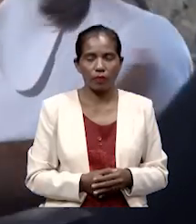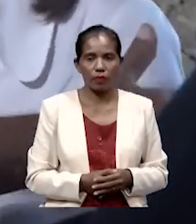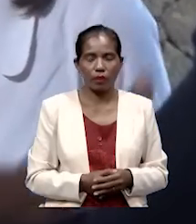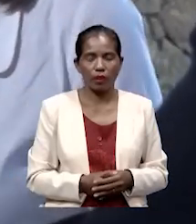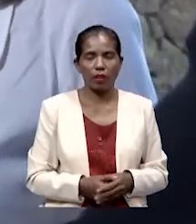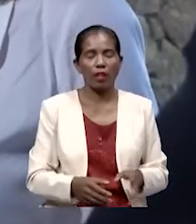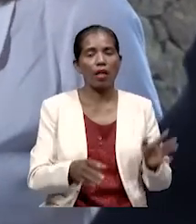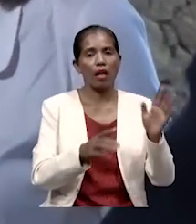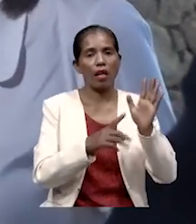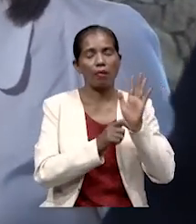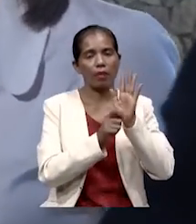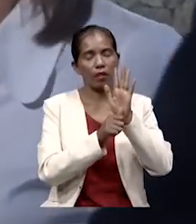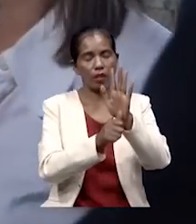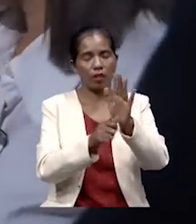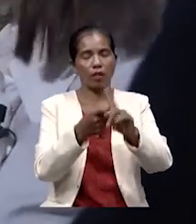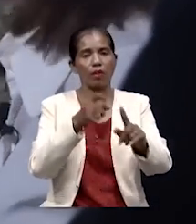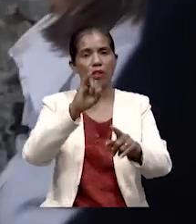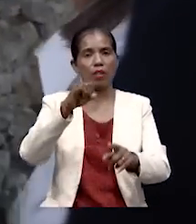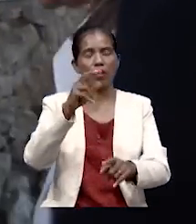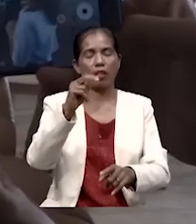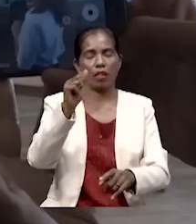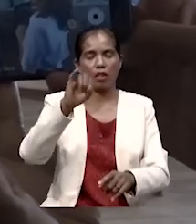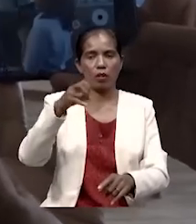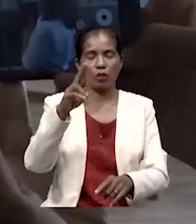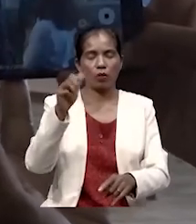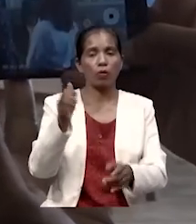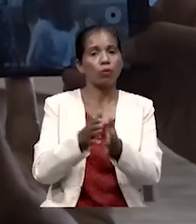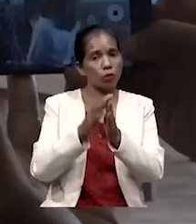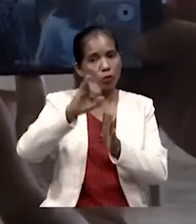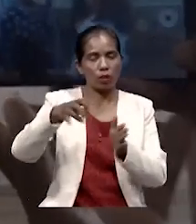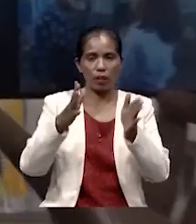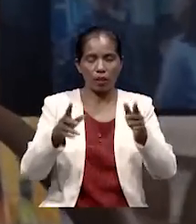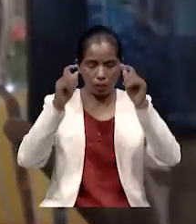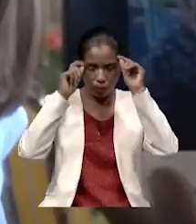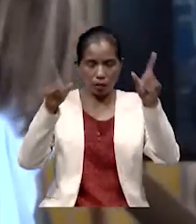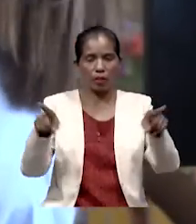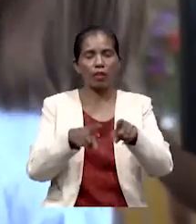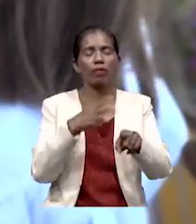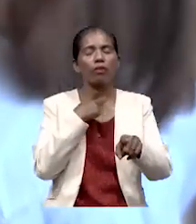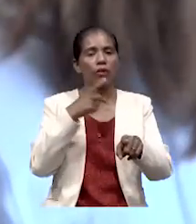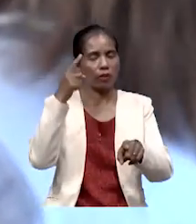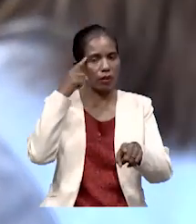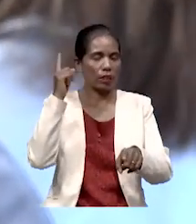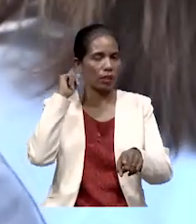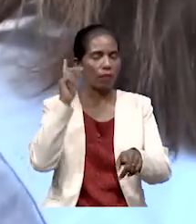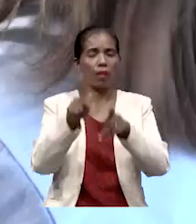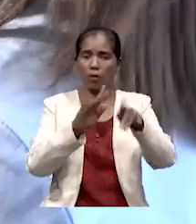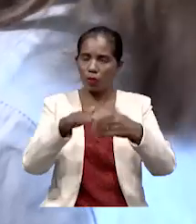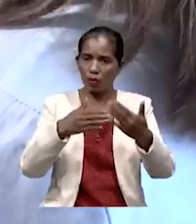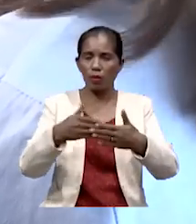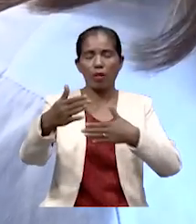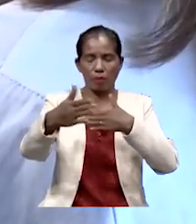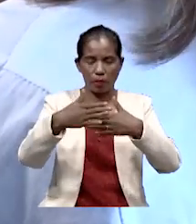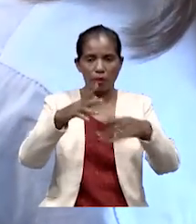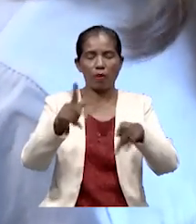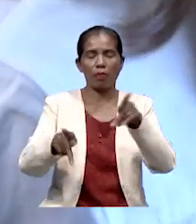Apresentadora conhecida os Indonésia, Najwa Shihab, husu jornalista Timor-Leste atu saimatan tilung no ibun ba povo, no mos tem que agbesik ang, ba povo,